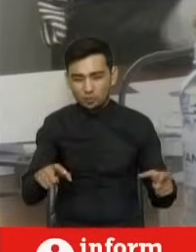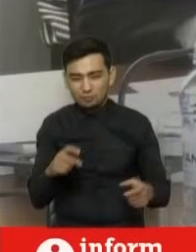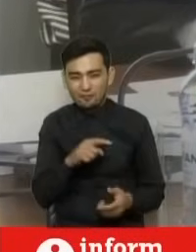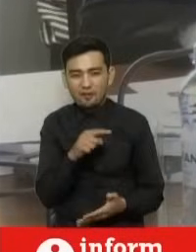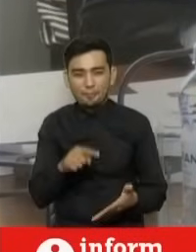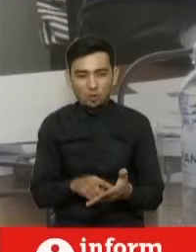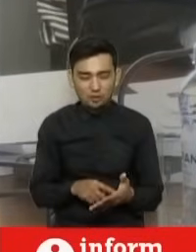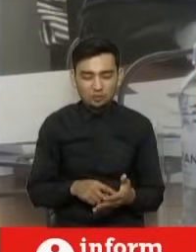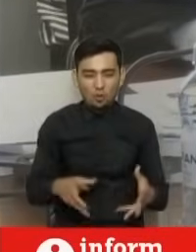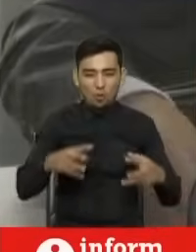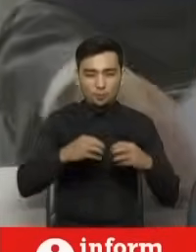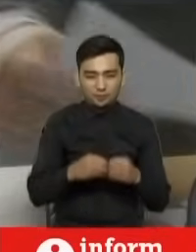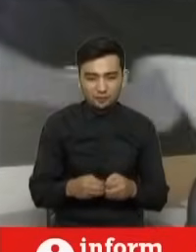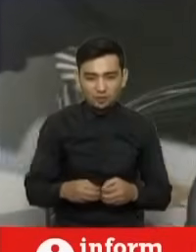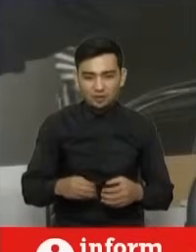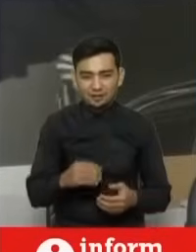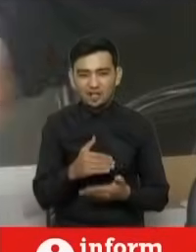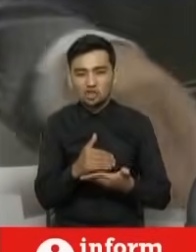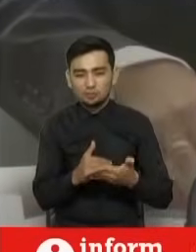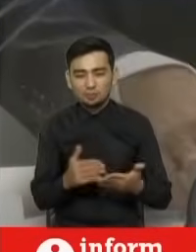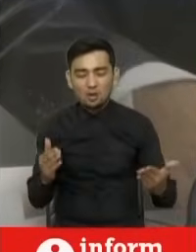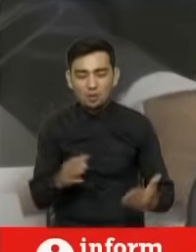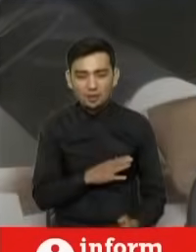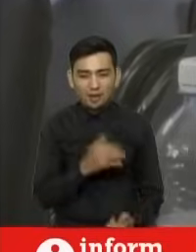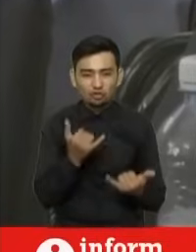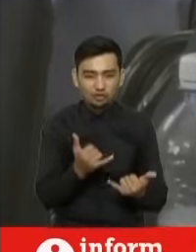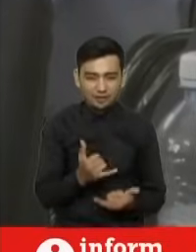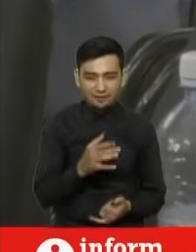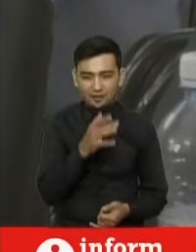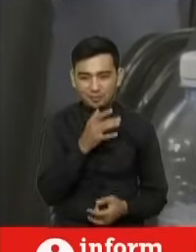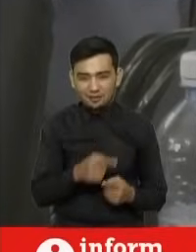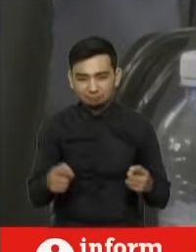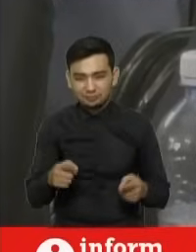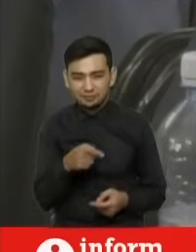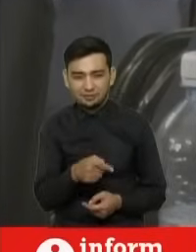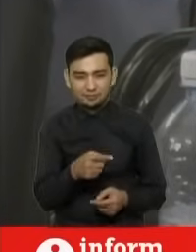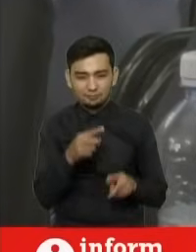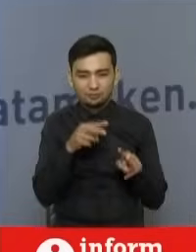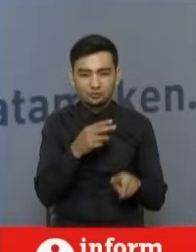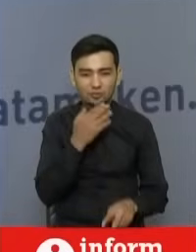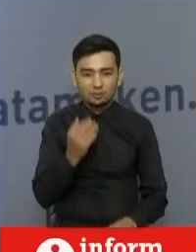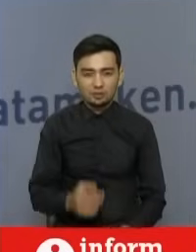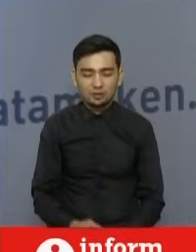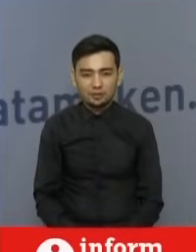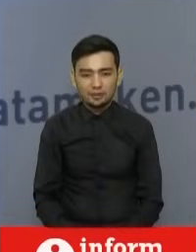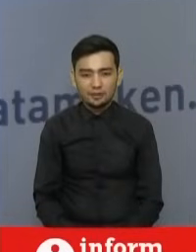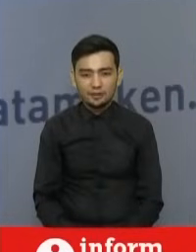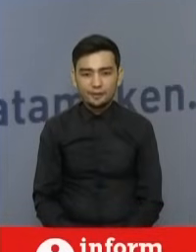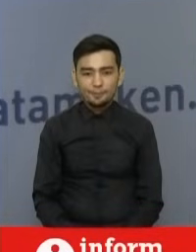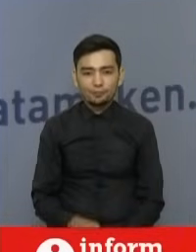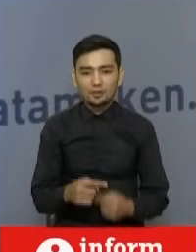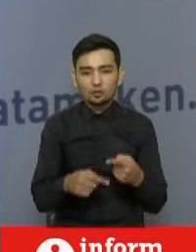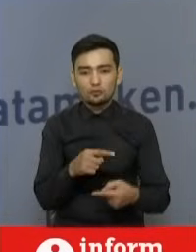вопрос в части общего установленного режима, потому что сейчас в текущей редакции он не предусмотрен. Следующий вопрос – это